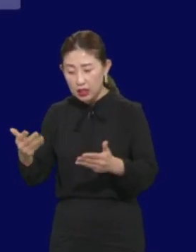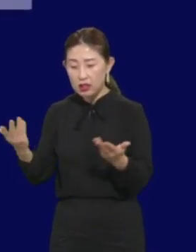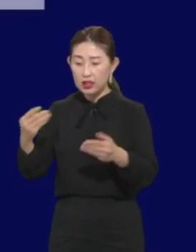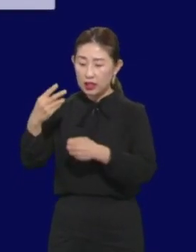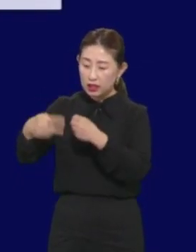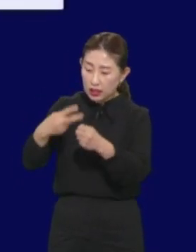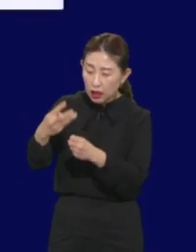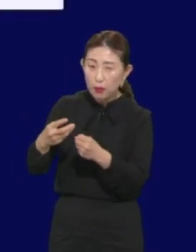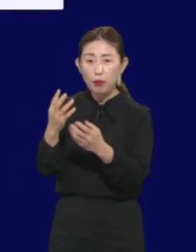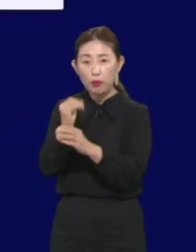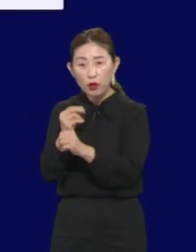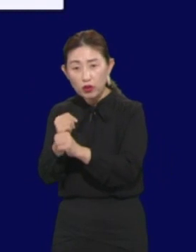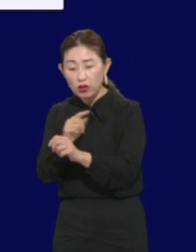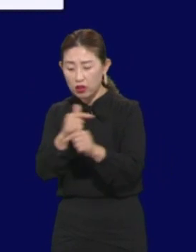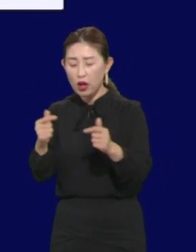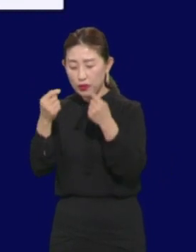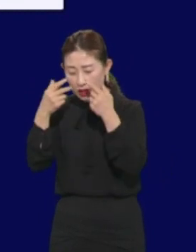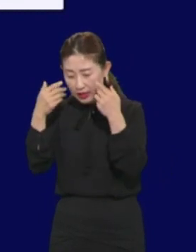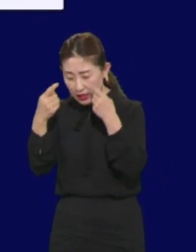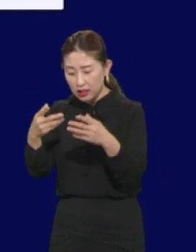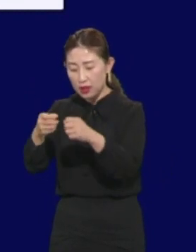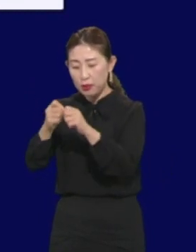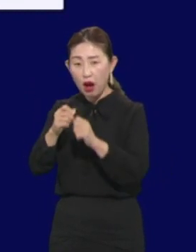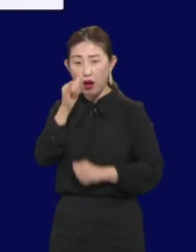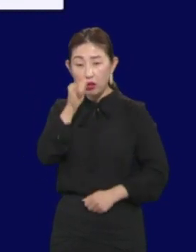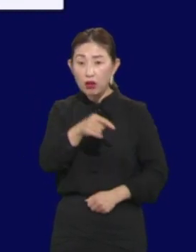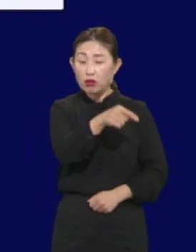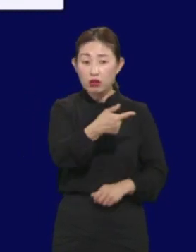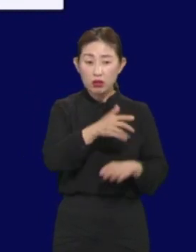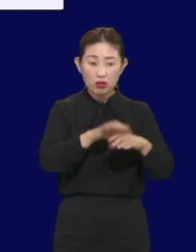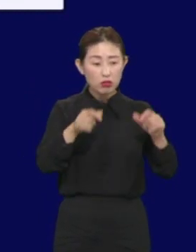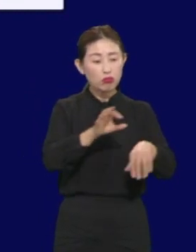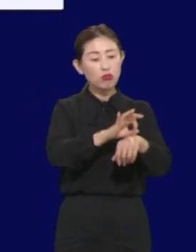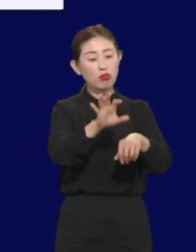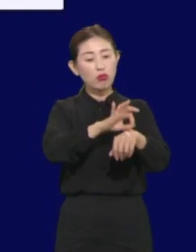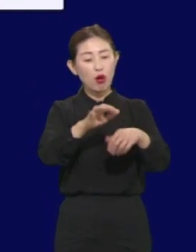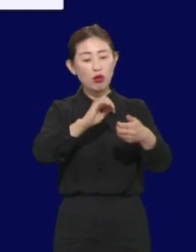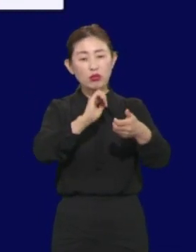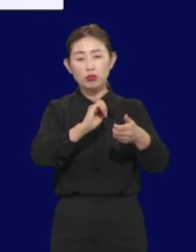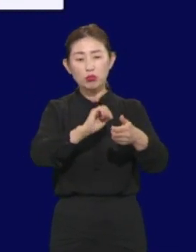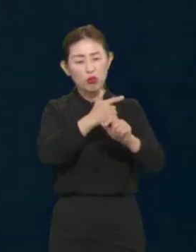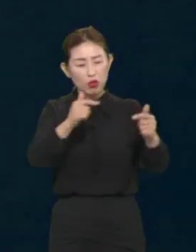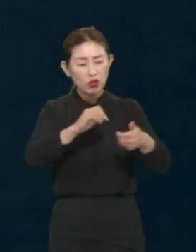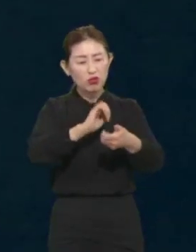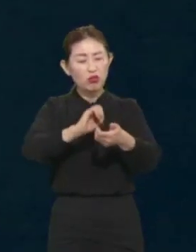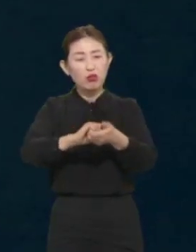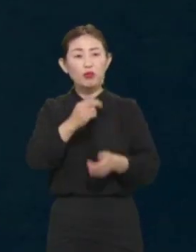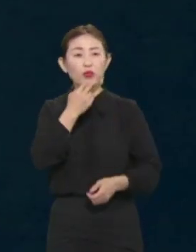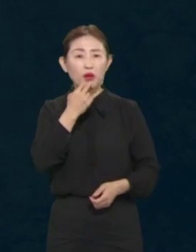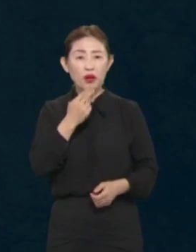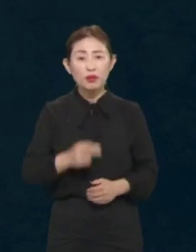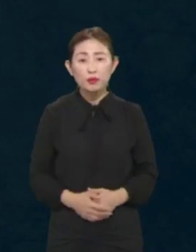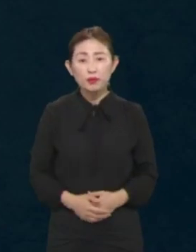등을 구체적으로 명시하는 데 반해 대전은 제한이 없어 편파적으로 운영될 소지가 있습니다.